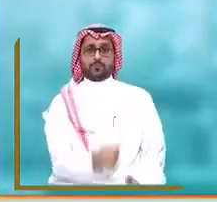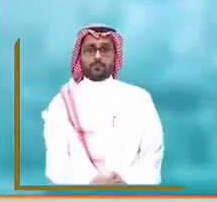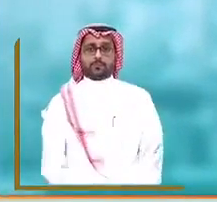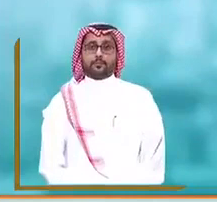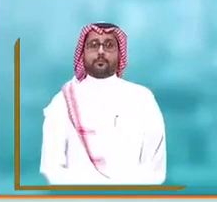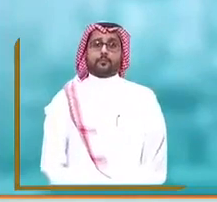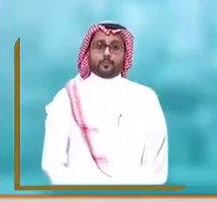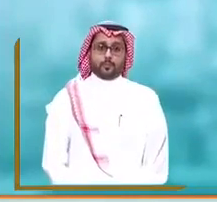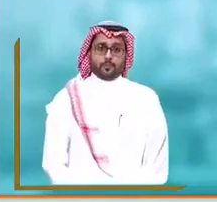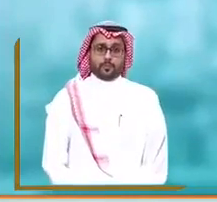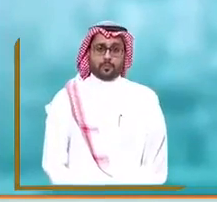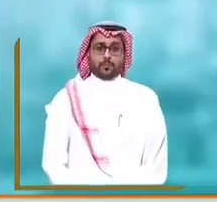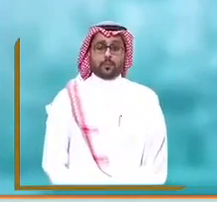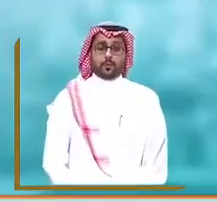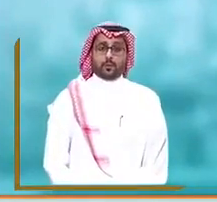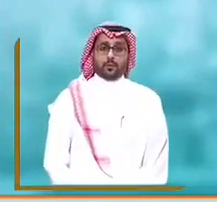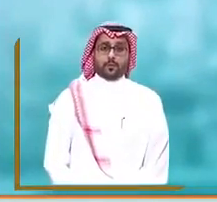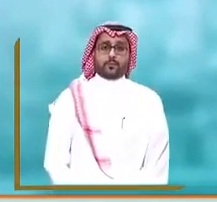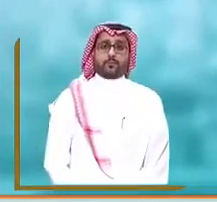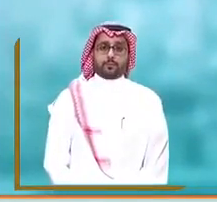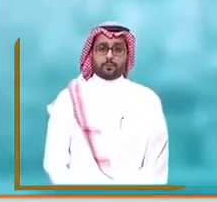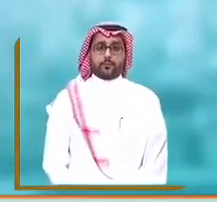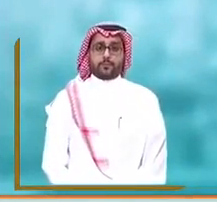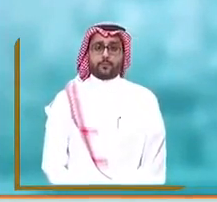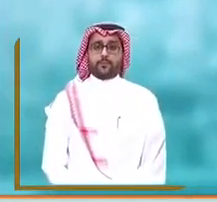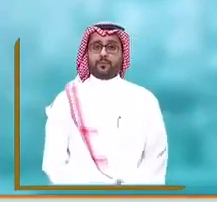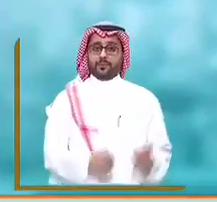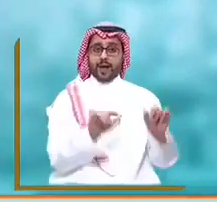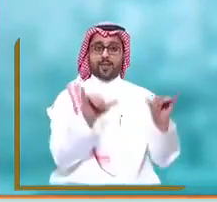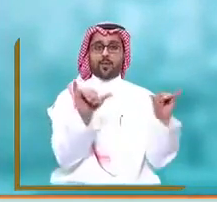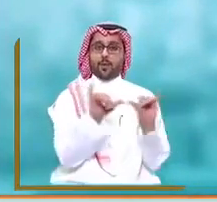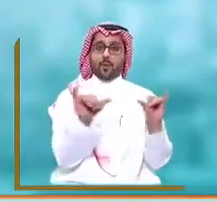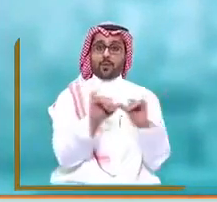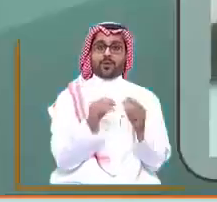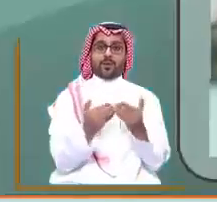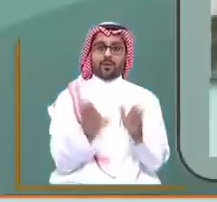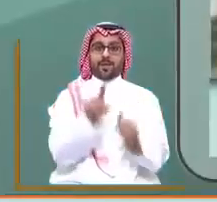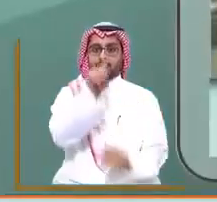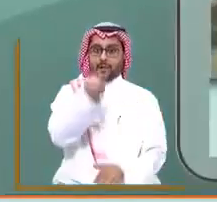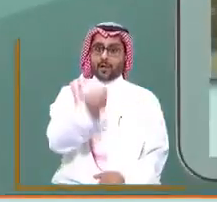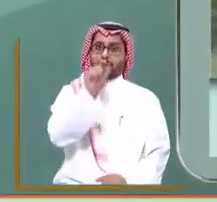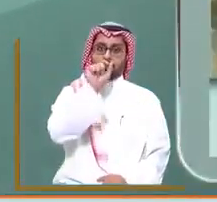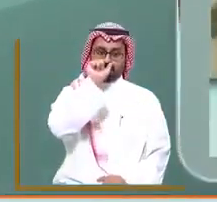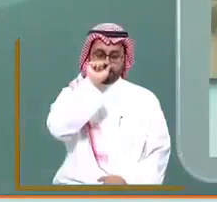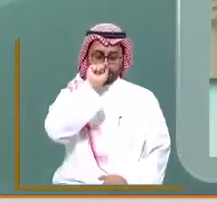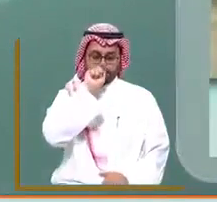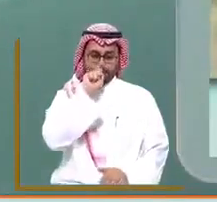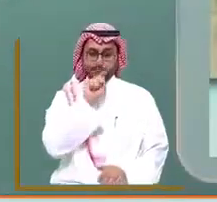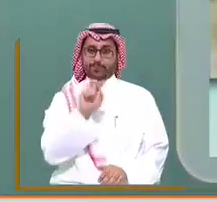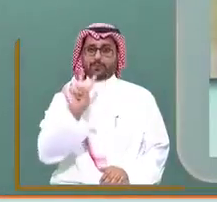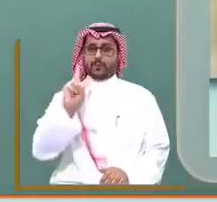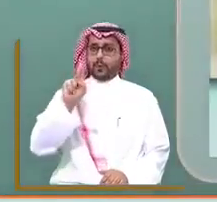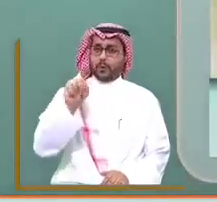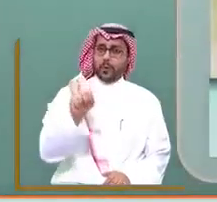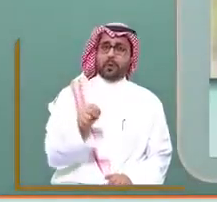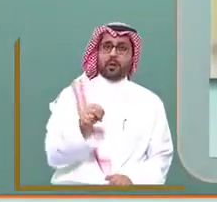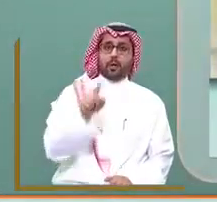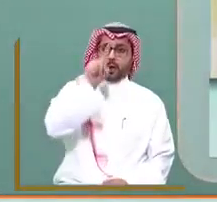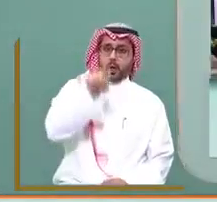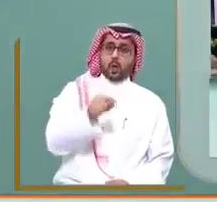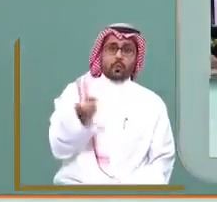منه. طبعا زي ما تفضلت المنتدى بدأ اليوم وهو لمدة يومين، اليوم